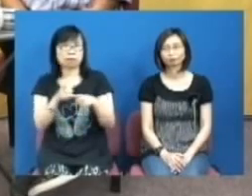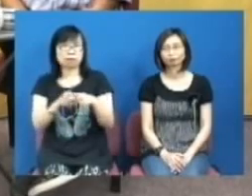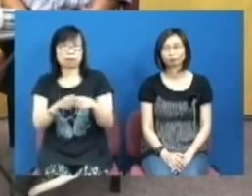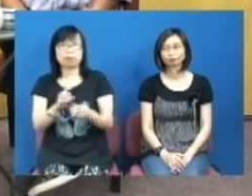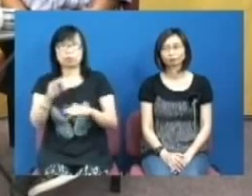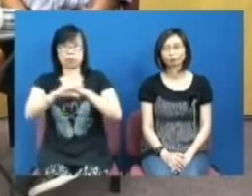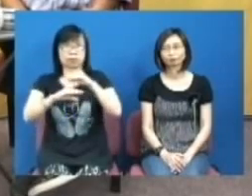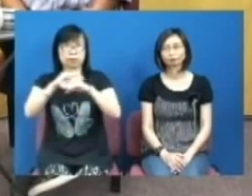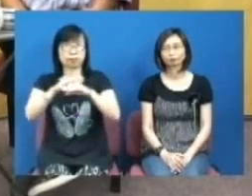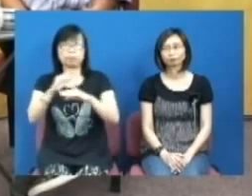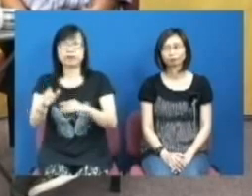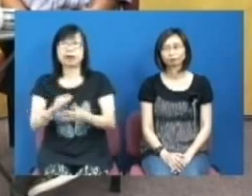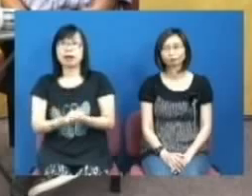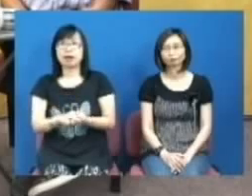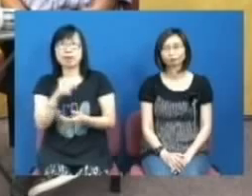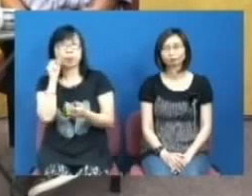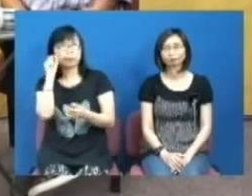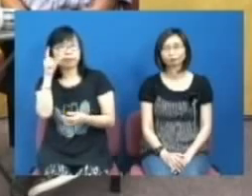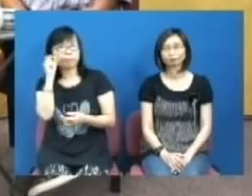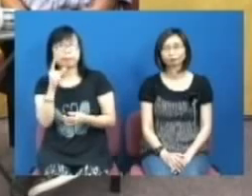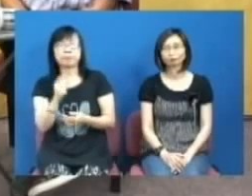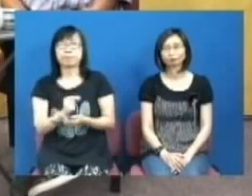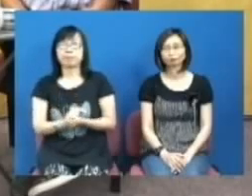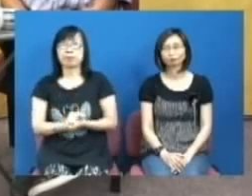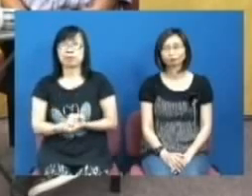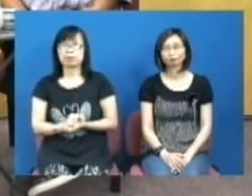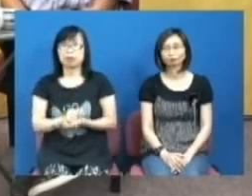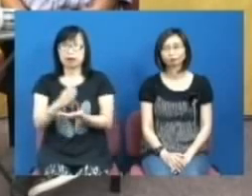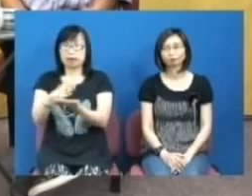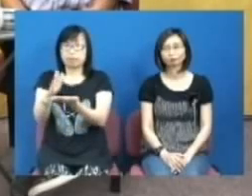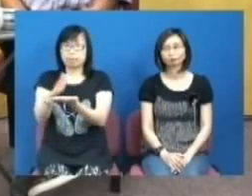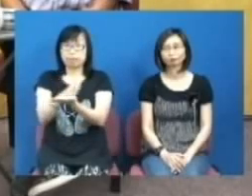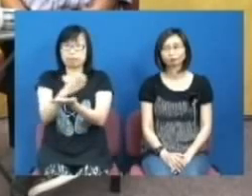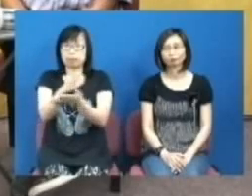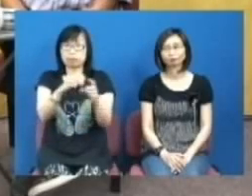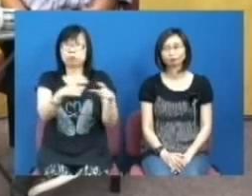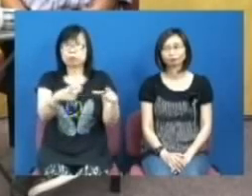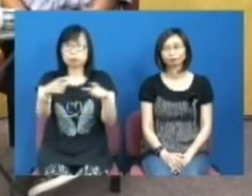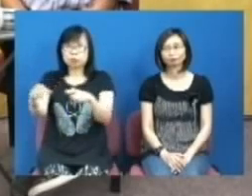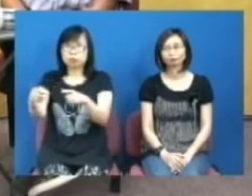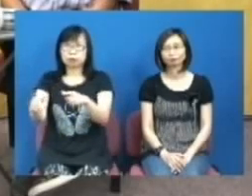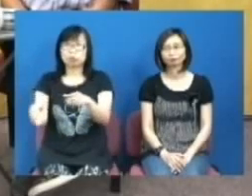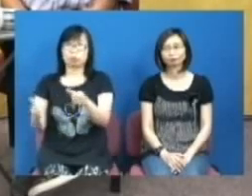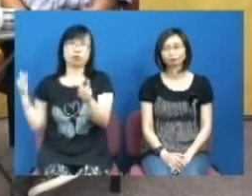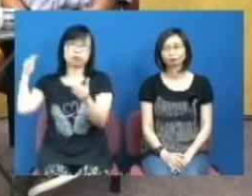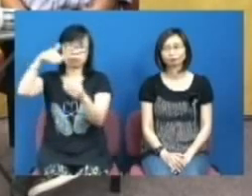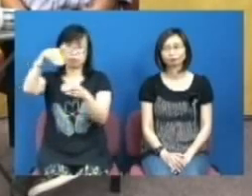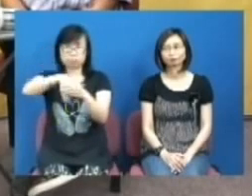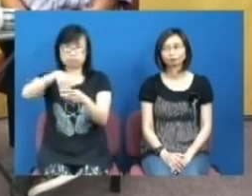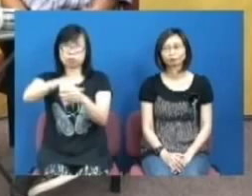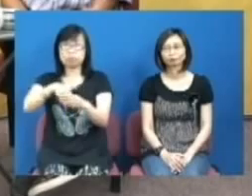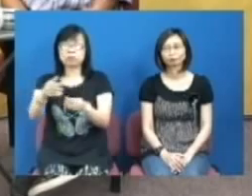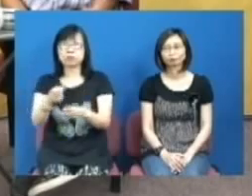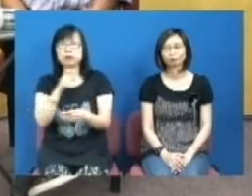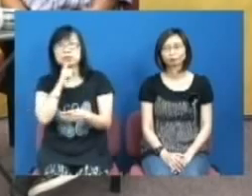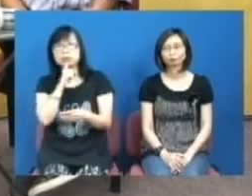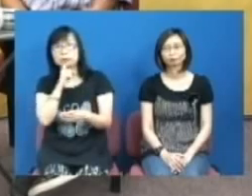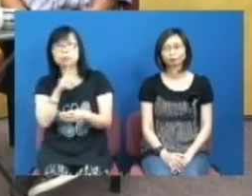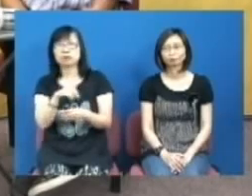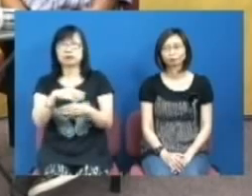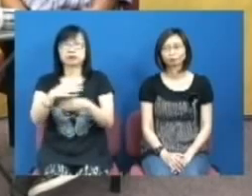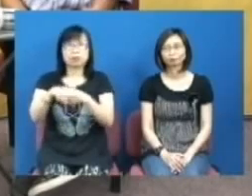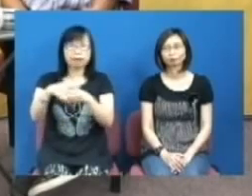係即係比較特別嘅。咁佢就係咧分區直選裏邊，如果有任何人出缺嘅